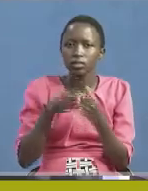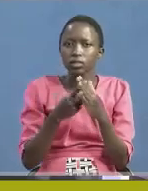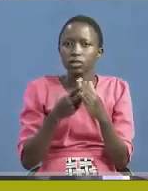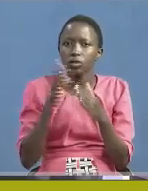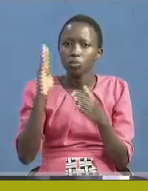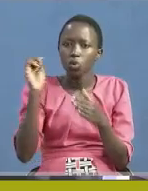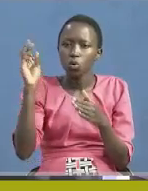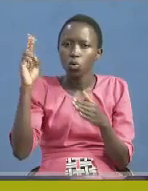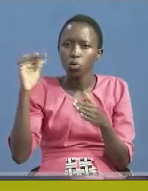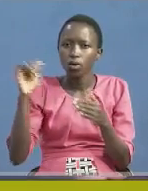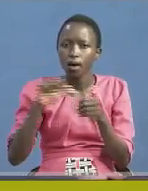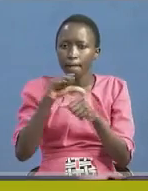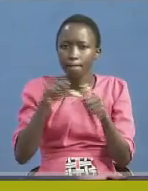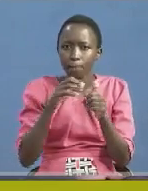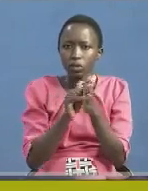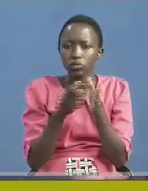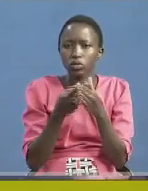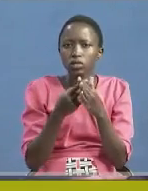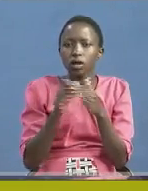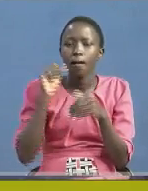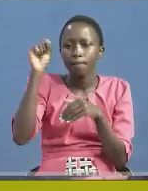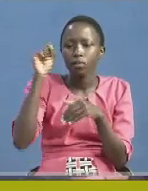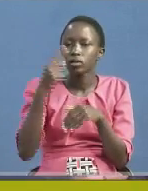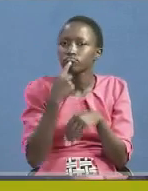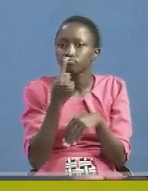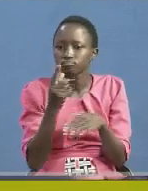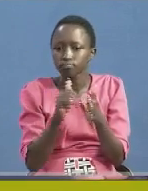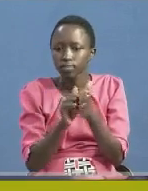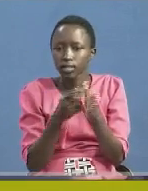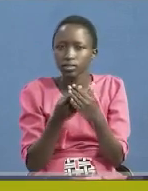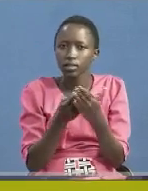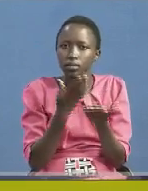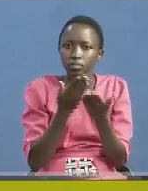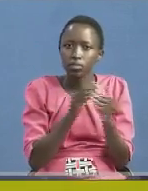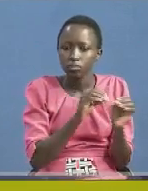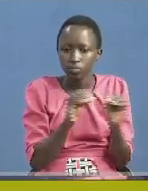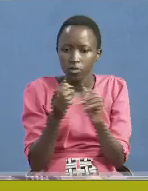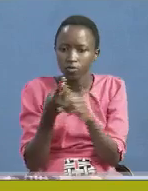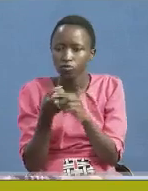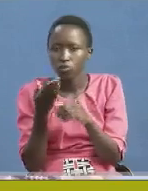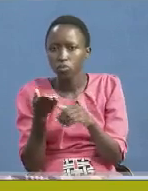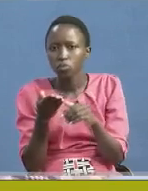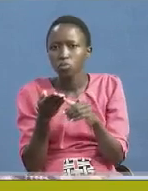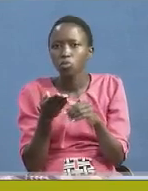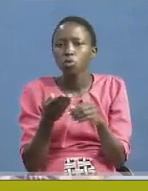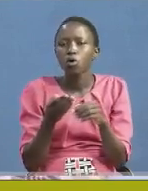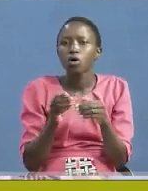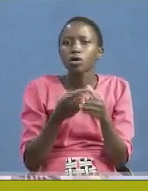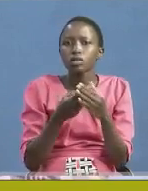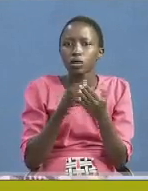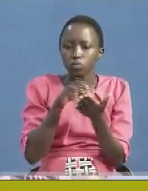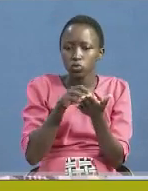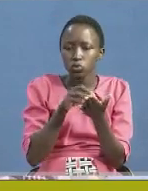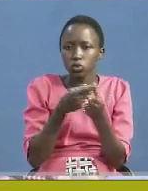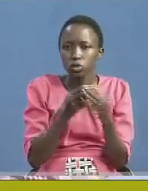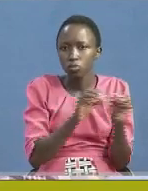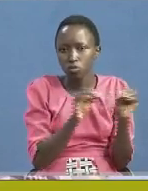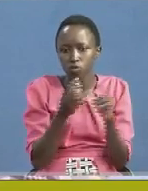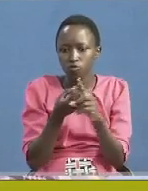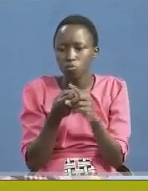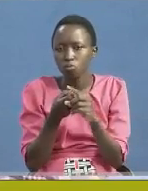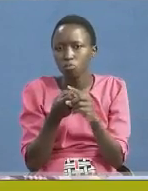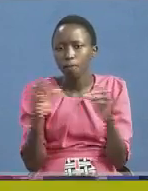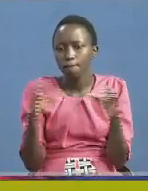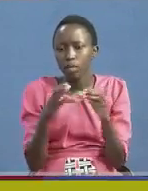Khalwale kuhusiana na mkondo wake wa kisiasa, akisema kuwa huenda akang'atuliwa katika nafasi yake pamoja na kuondolewa katika chama